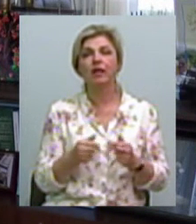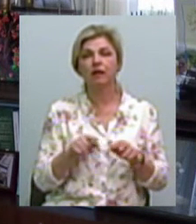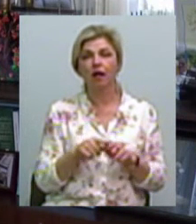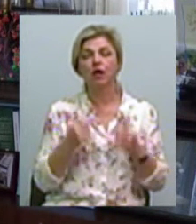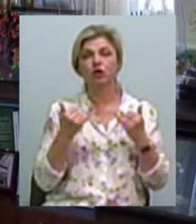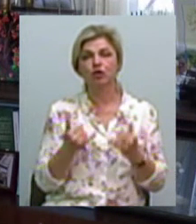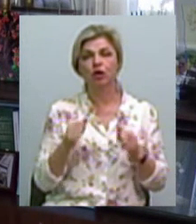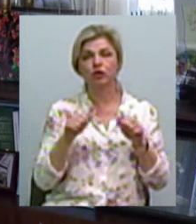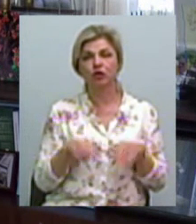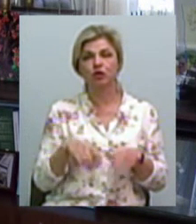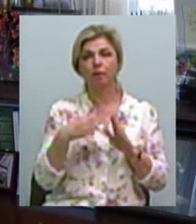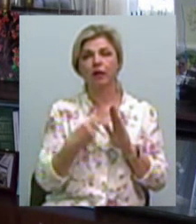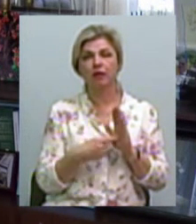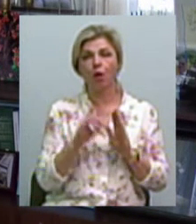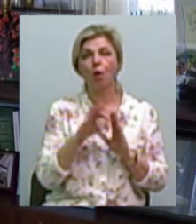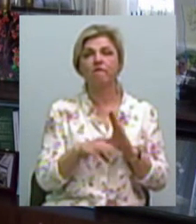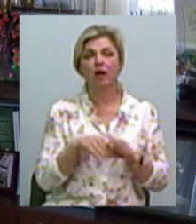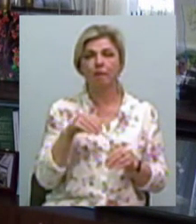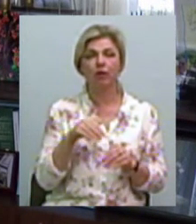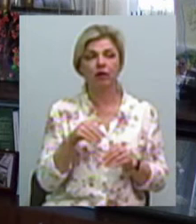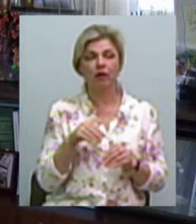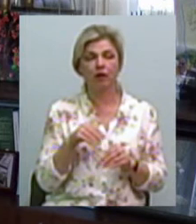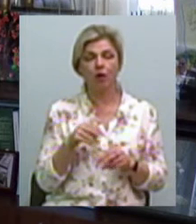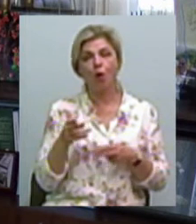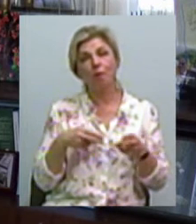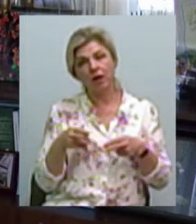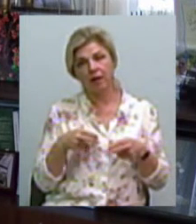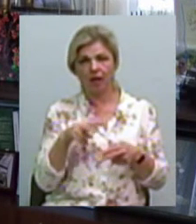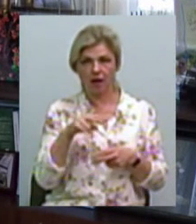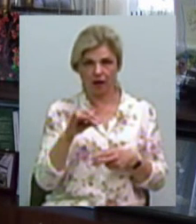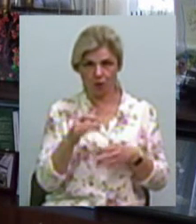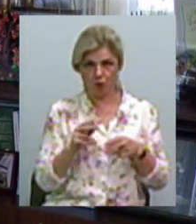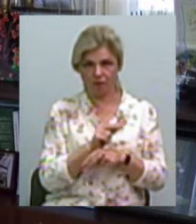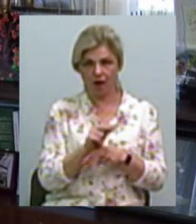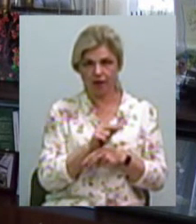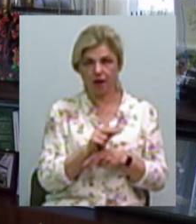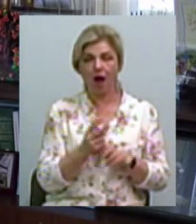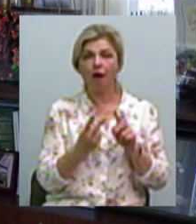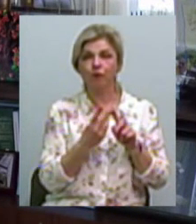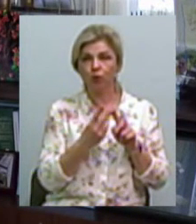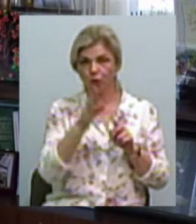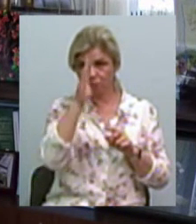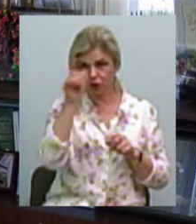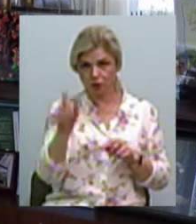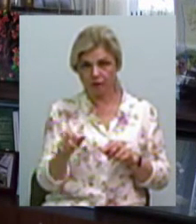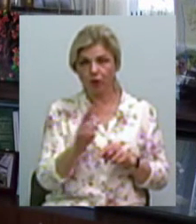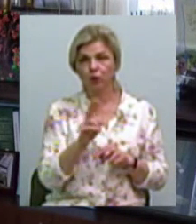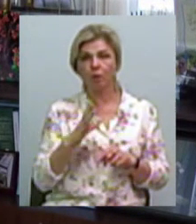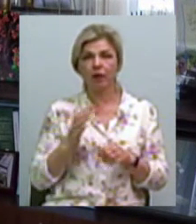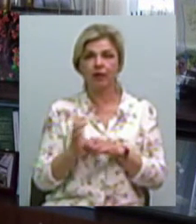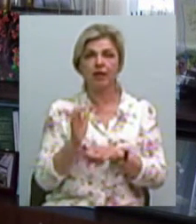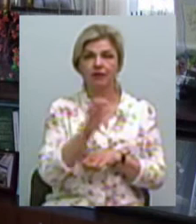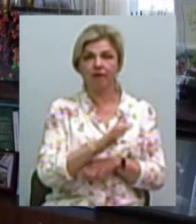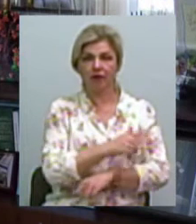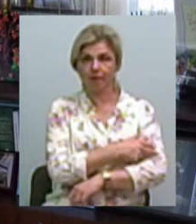вирішується питання щодо вибору тактики оперативного лікування. Другий чоловік, який був доставлений,